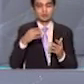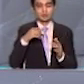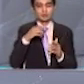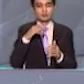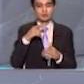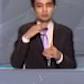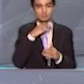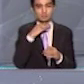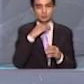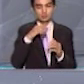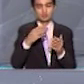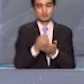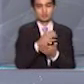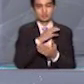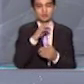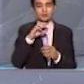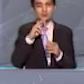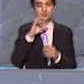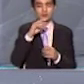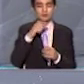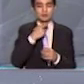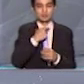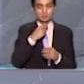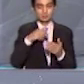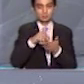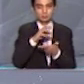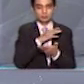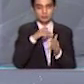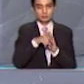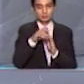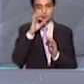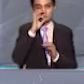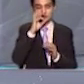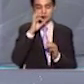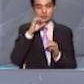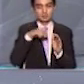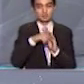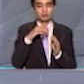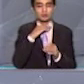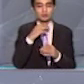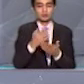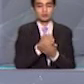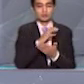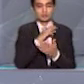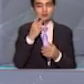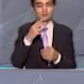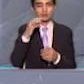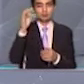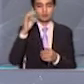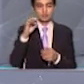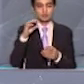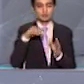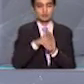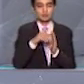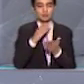шошқаның еті шыққан. Қоғамдық денсаулық сақтау мамандарының мәлімдеуінше, тексерілген өнімдердің 20%-ында тауар